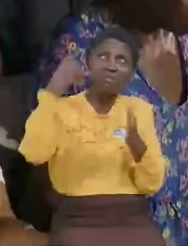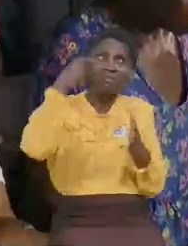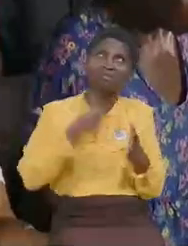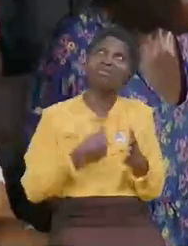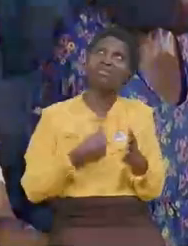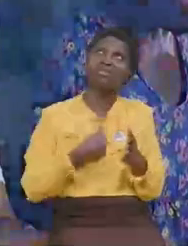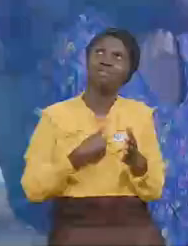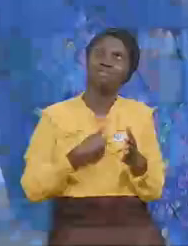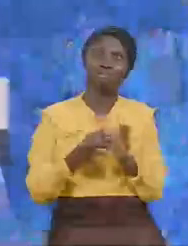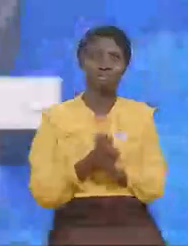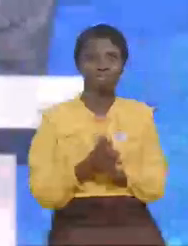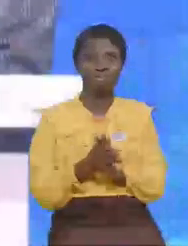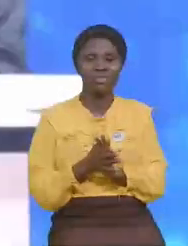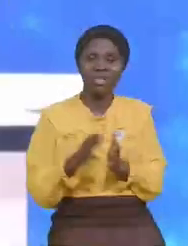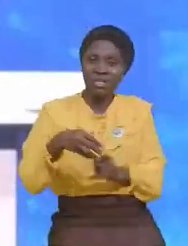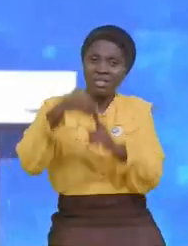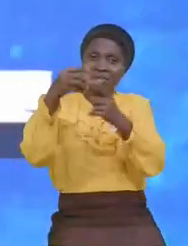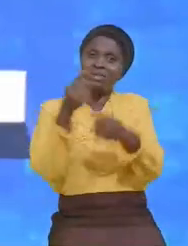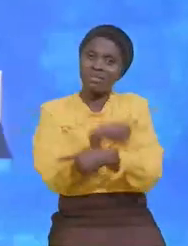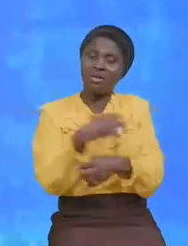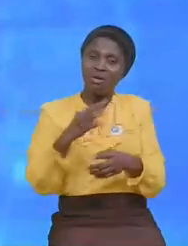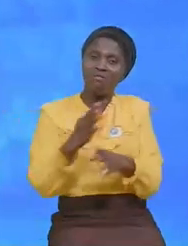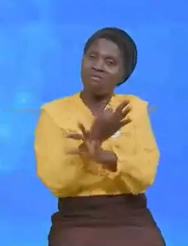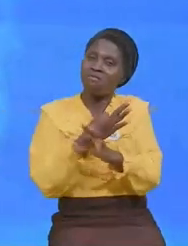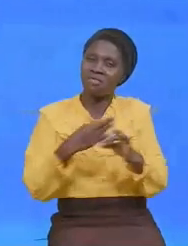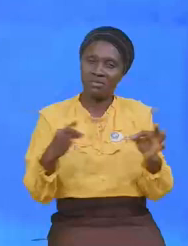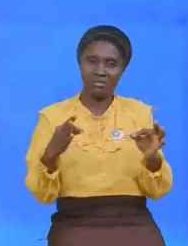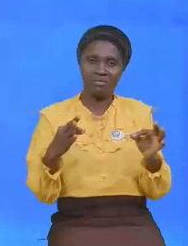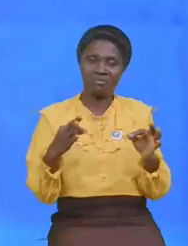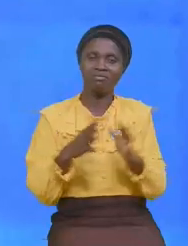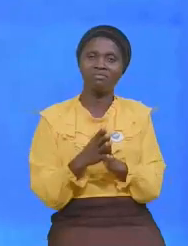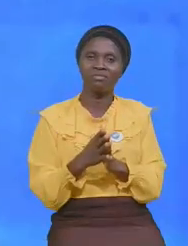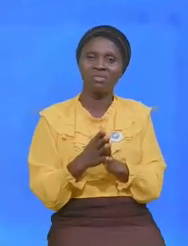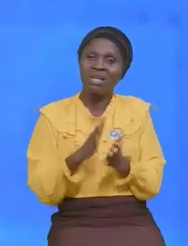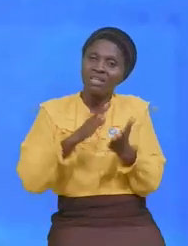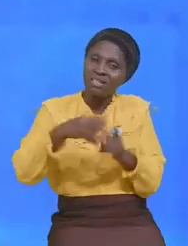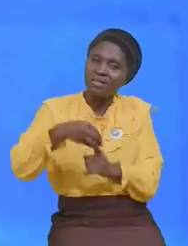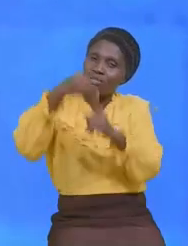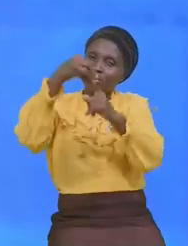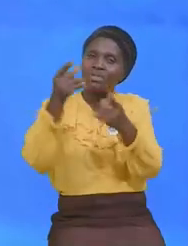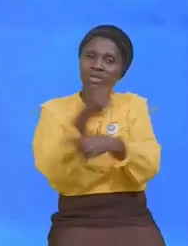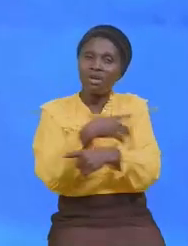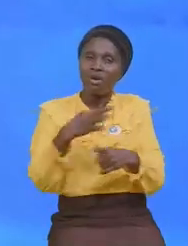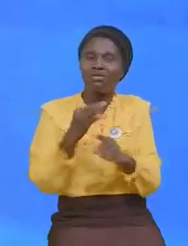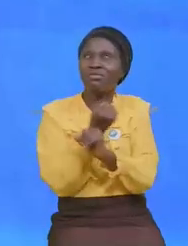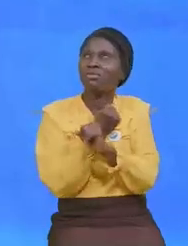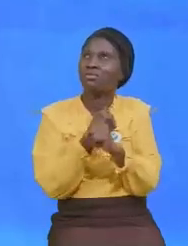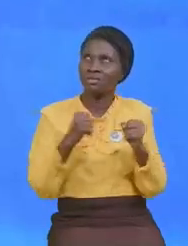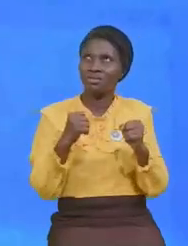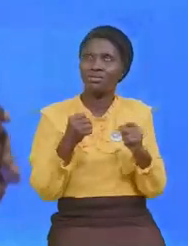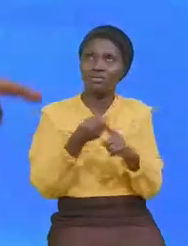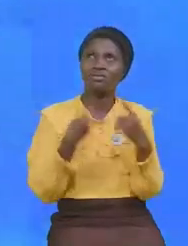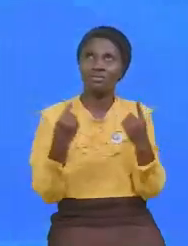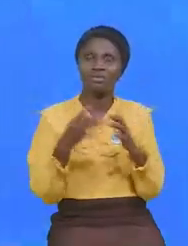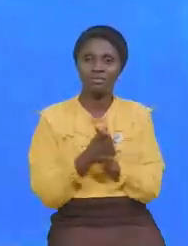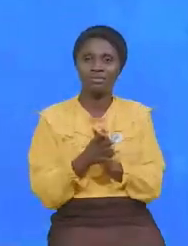pardon. Le jour spécial de liberté. Le jour spécial de salut.